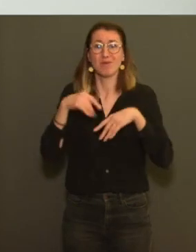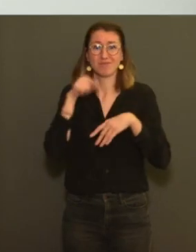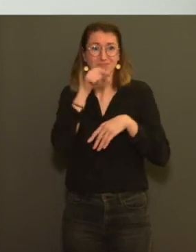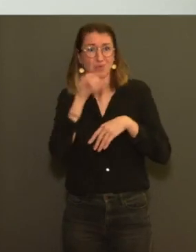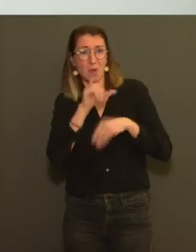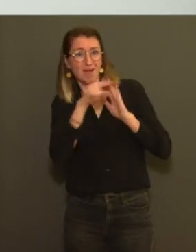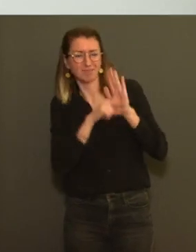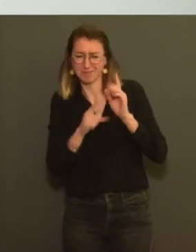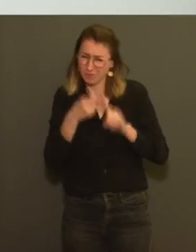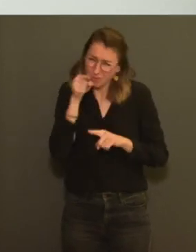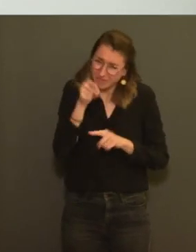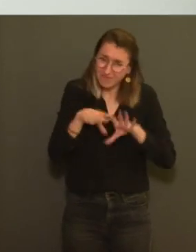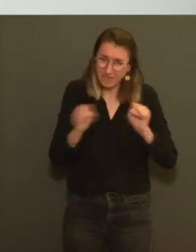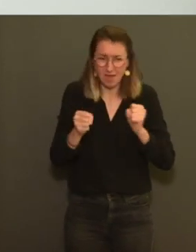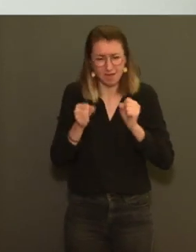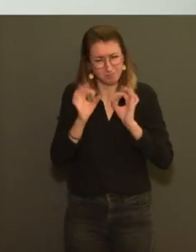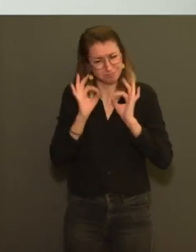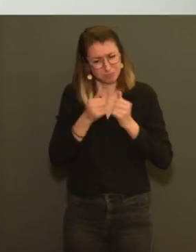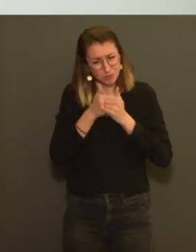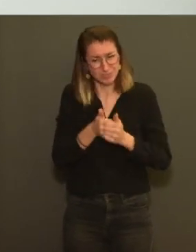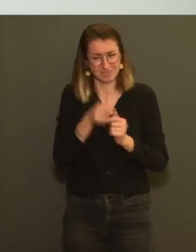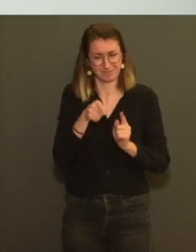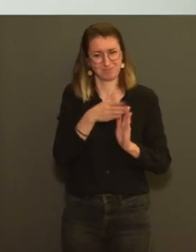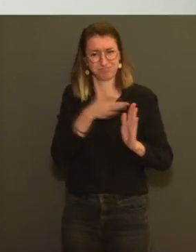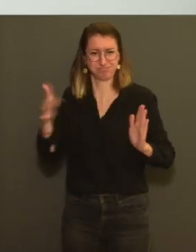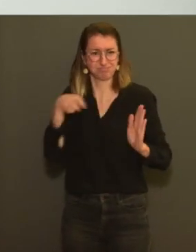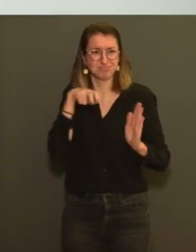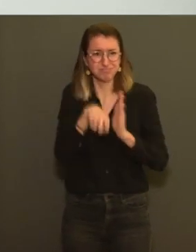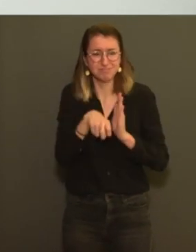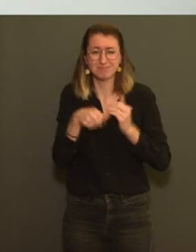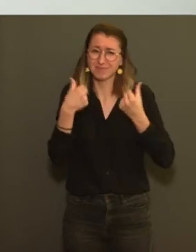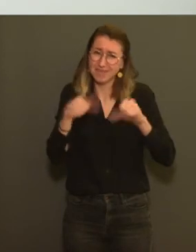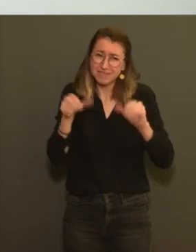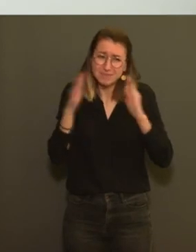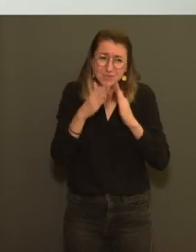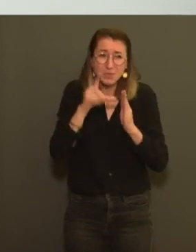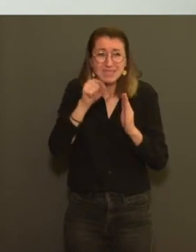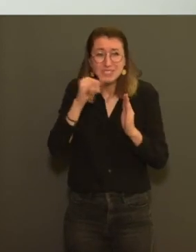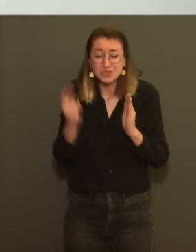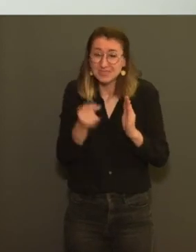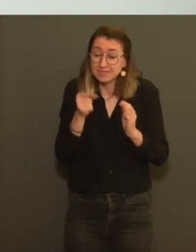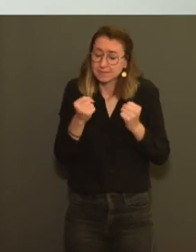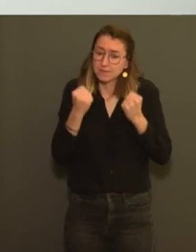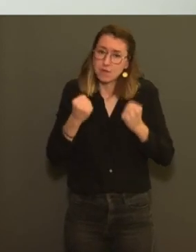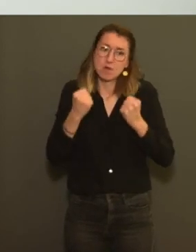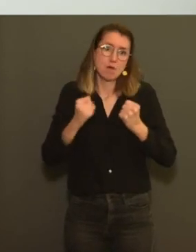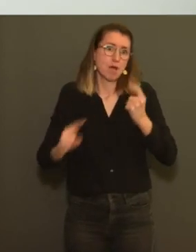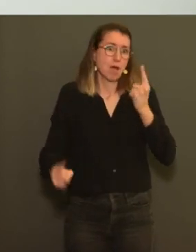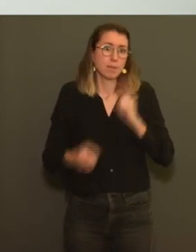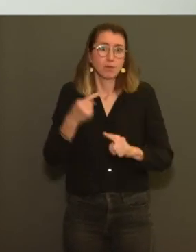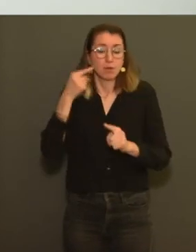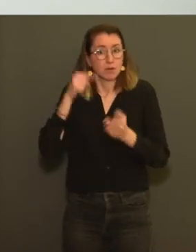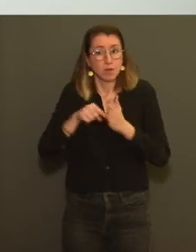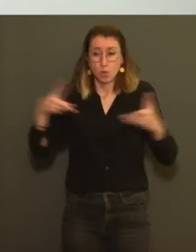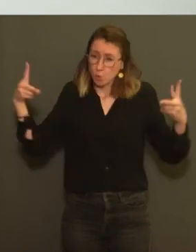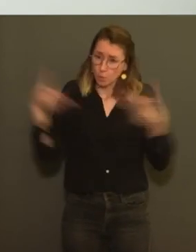Le respect donc de cette quarantaine est très important parce qu'elle est fondamentale pour rompre les chaînes de transmission. Et nous savons que pour l'instant,